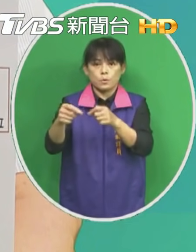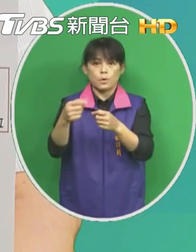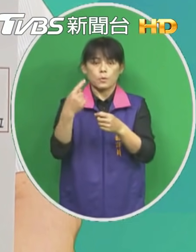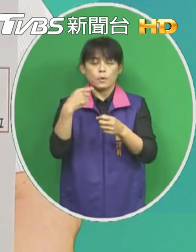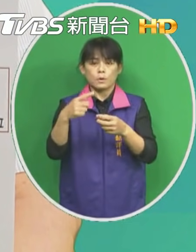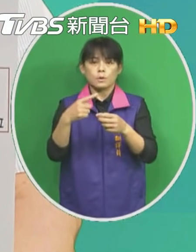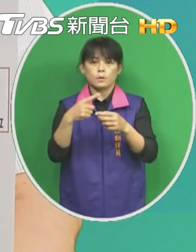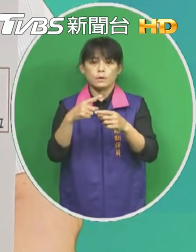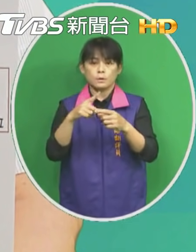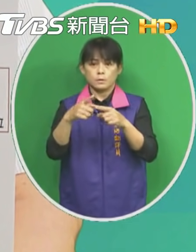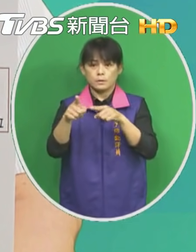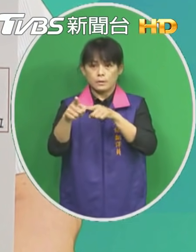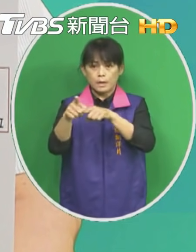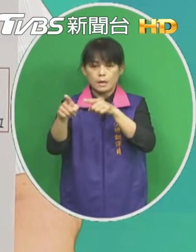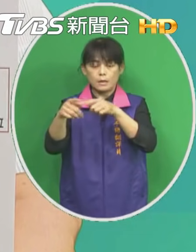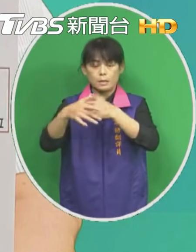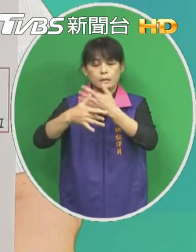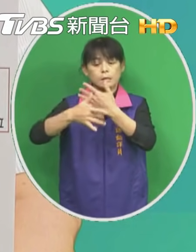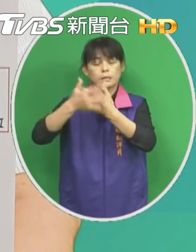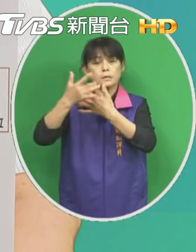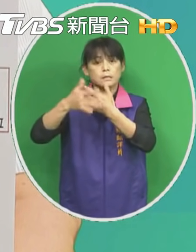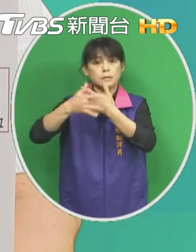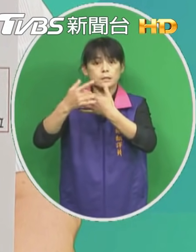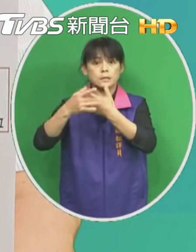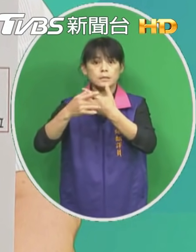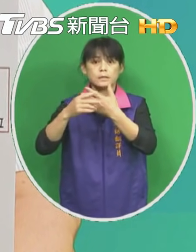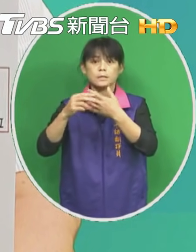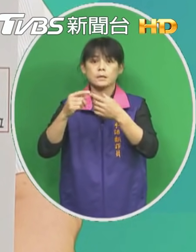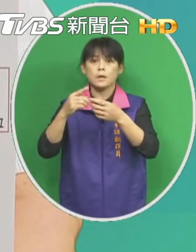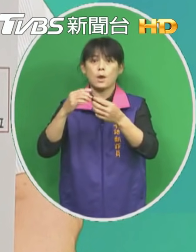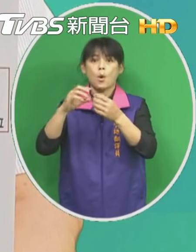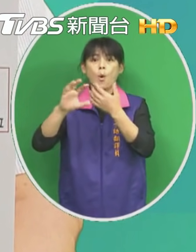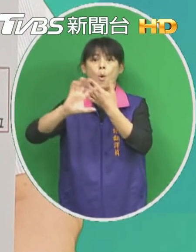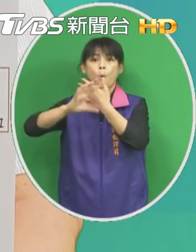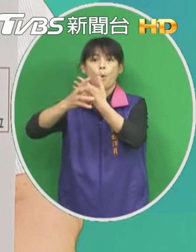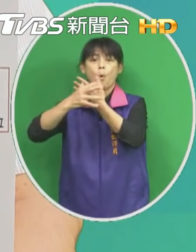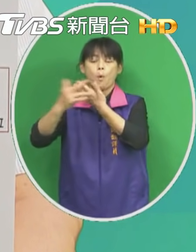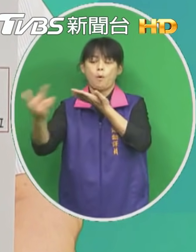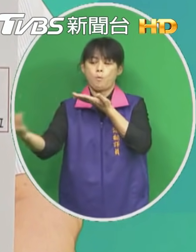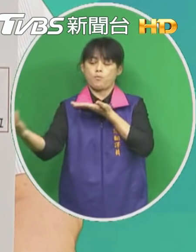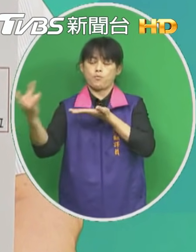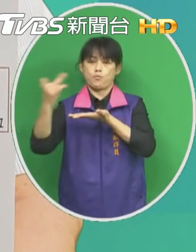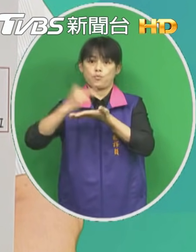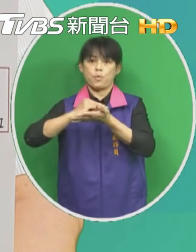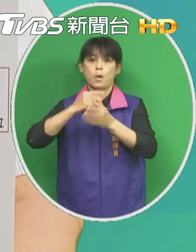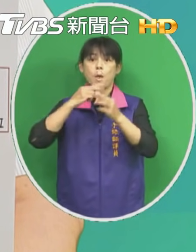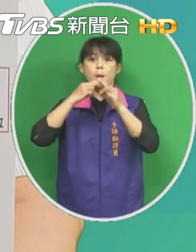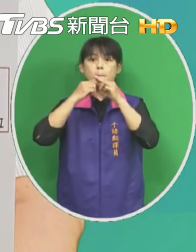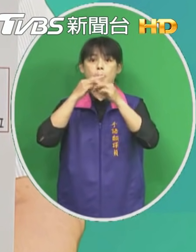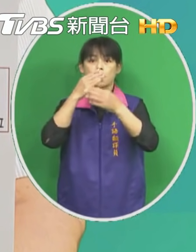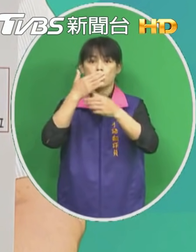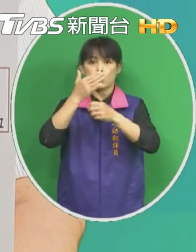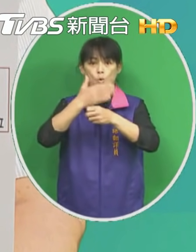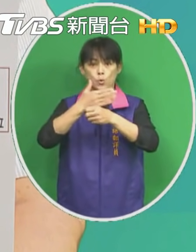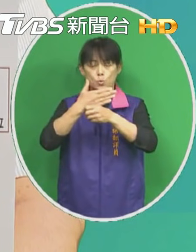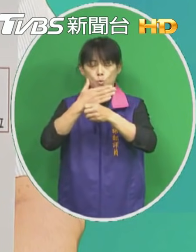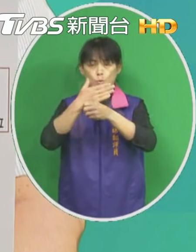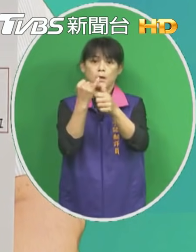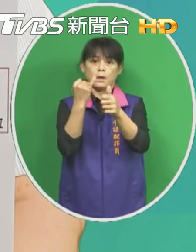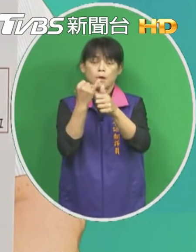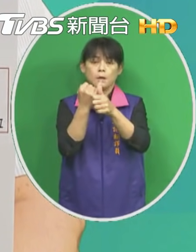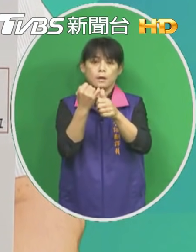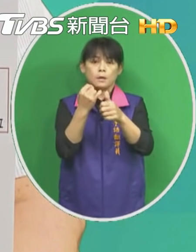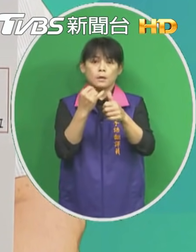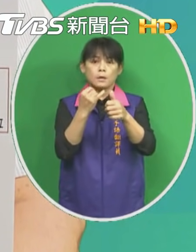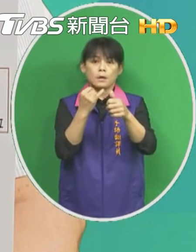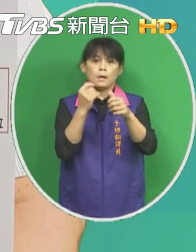府提供的传播链来看，原本以为确诊计程车司机传播传染了5个人，但台中祖孙在屏东方山居家